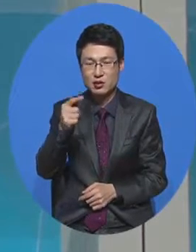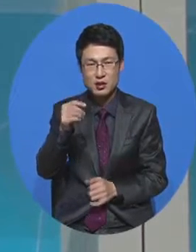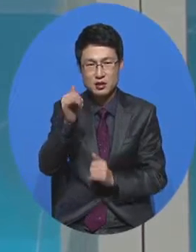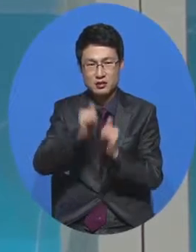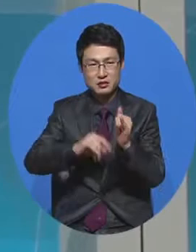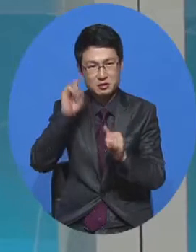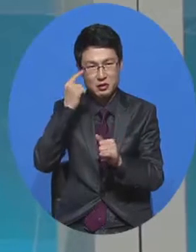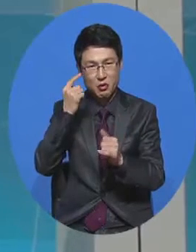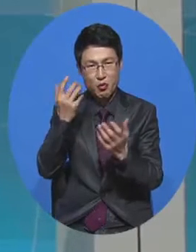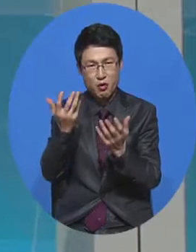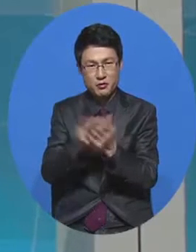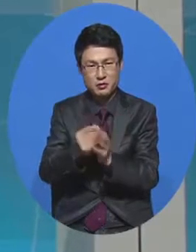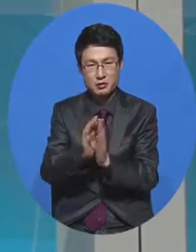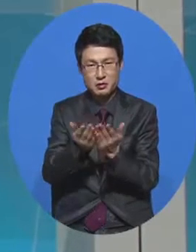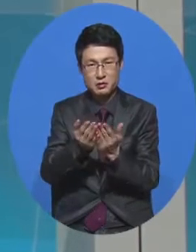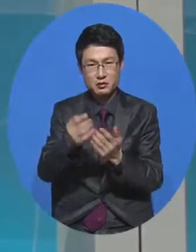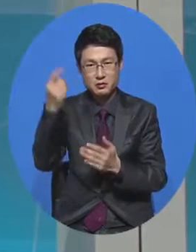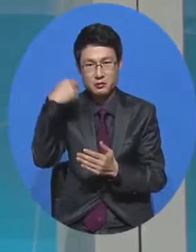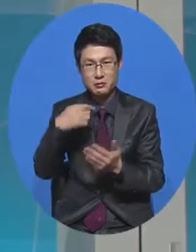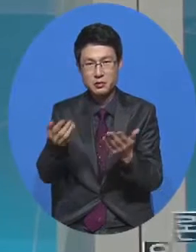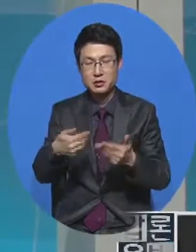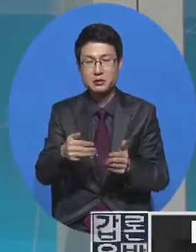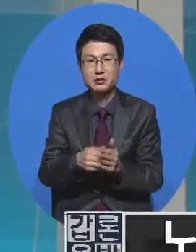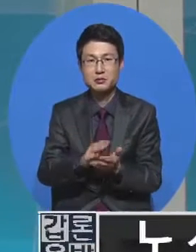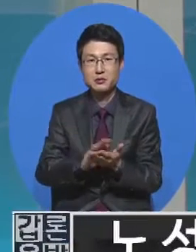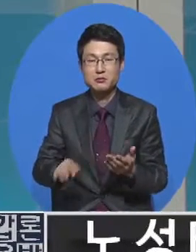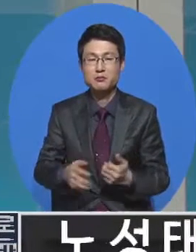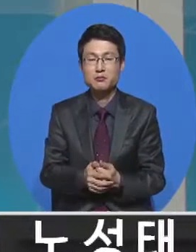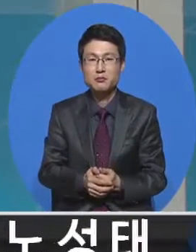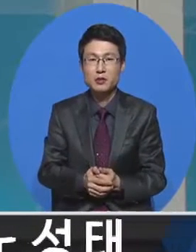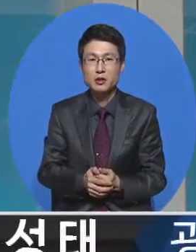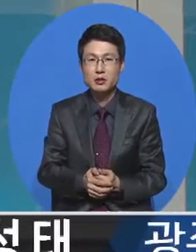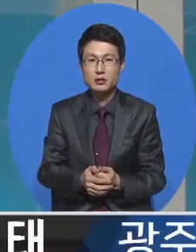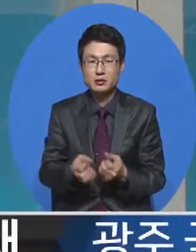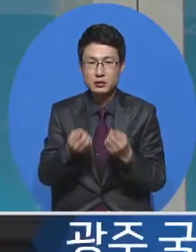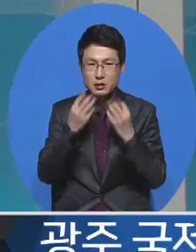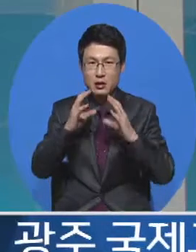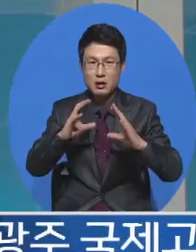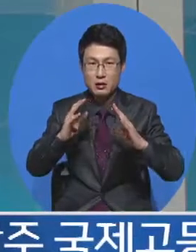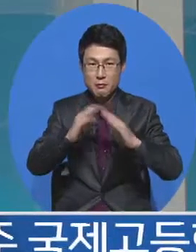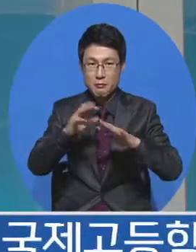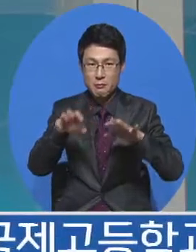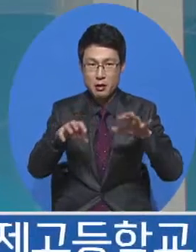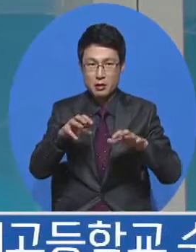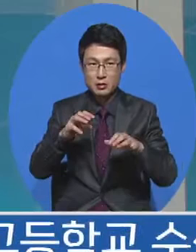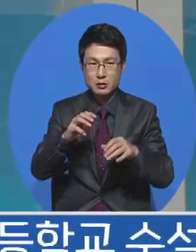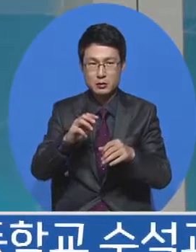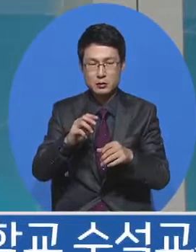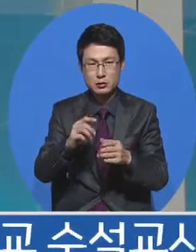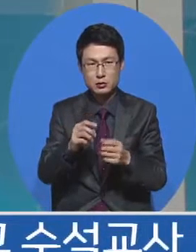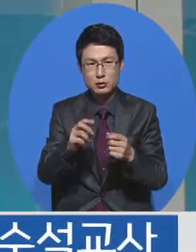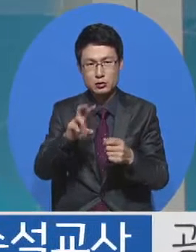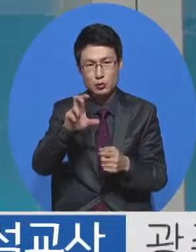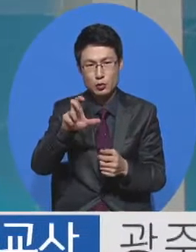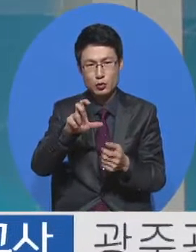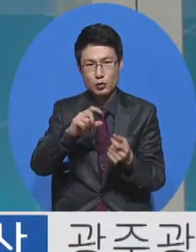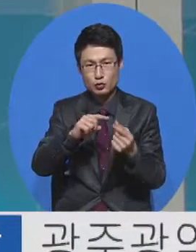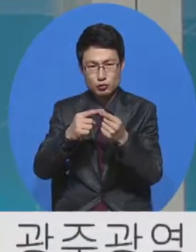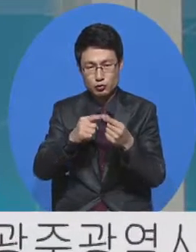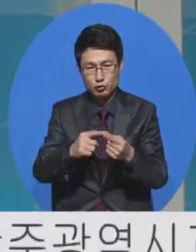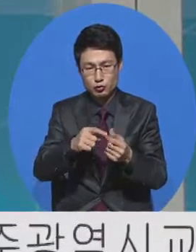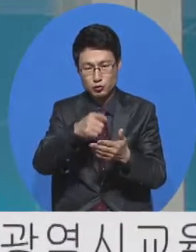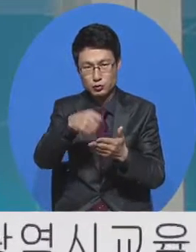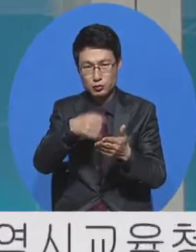완성본 이런 느낌을 받았습니다 아 새마을운동의 e15 줄 서술되어 있는데요 뭐